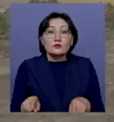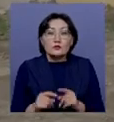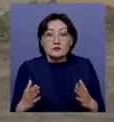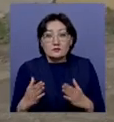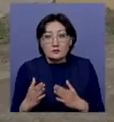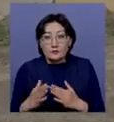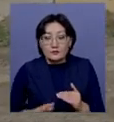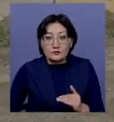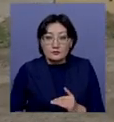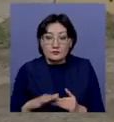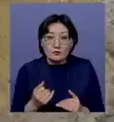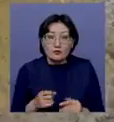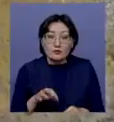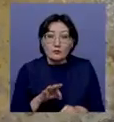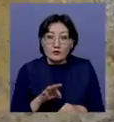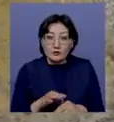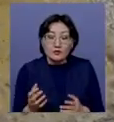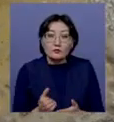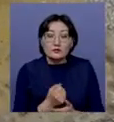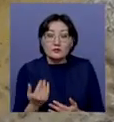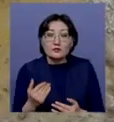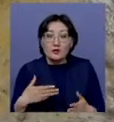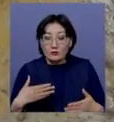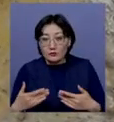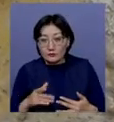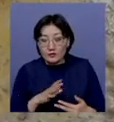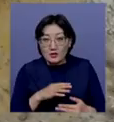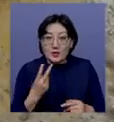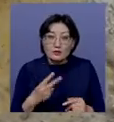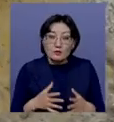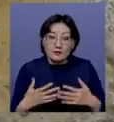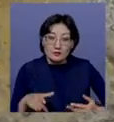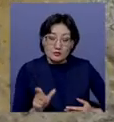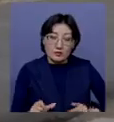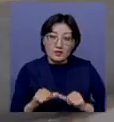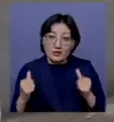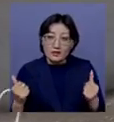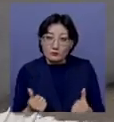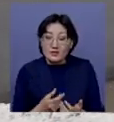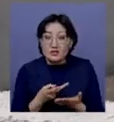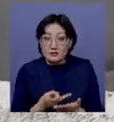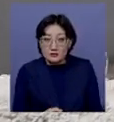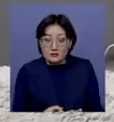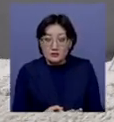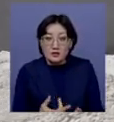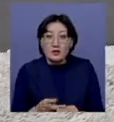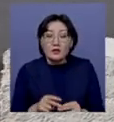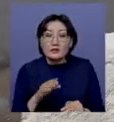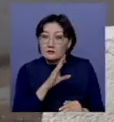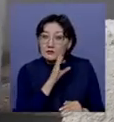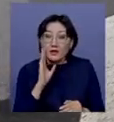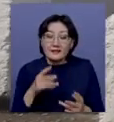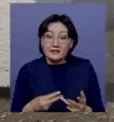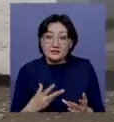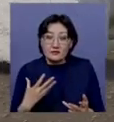тұрғын алаптың тұрғыны індетке шалдығып, ол қарым қатынаста болған 20-дан аса адам карантинге жатқызылған. Артынша анасының